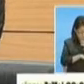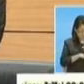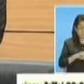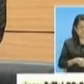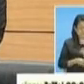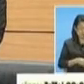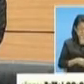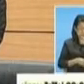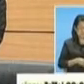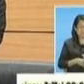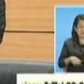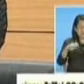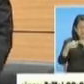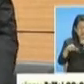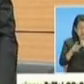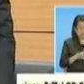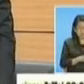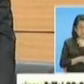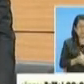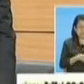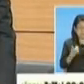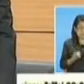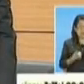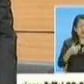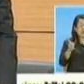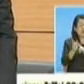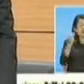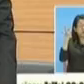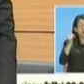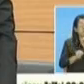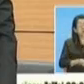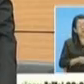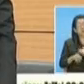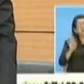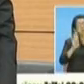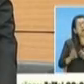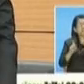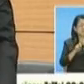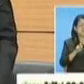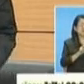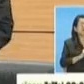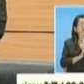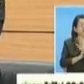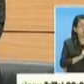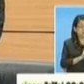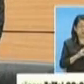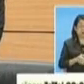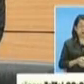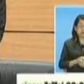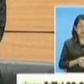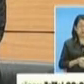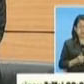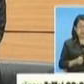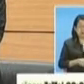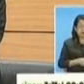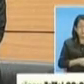นี่หรือที่รองนายกรัฐมนตรีท่านบอกว่าคือสีสันนี่หรือที่ท่านให้สัมภาษณ์ท